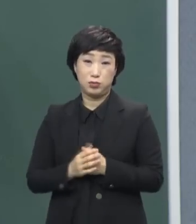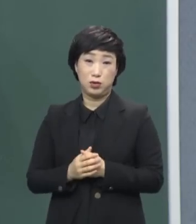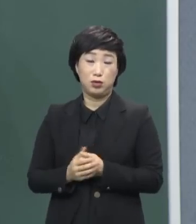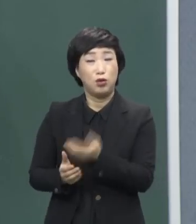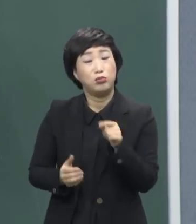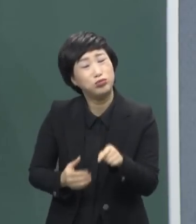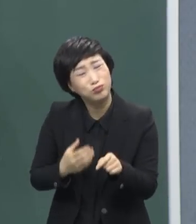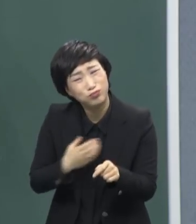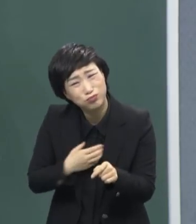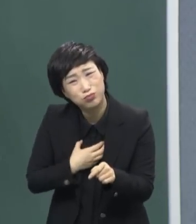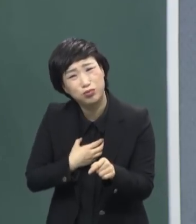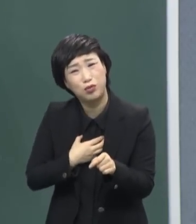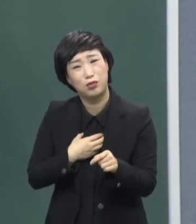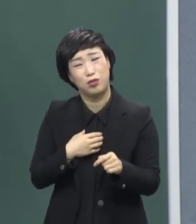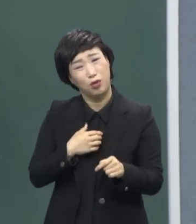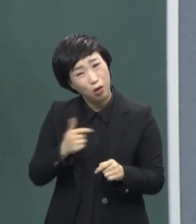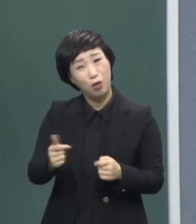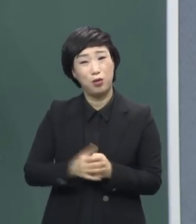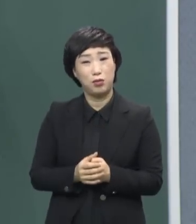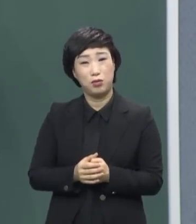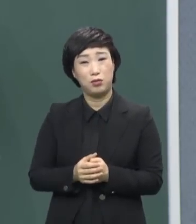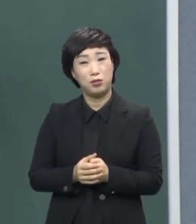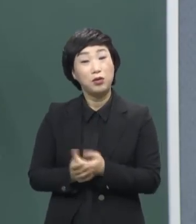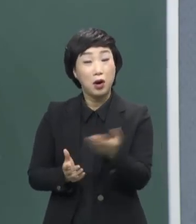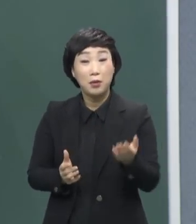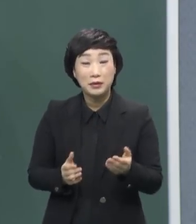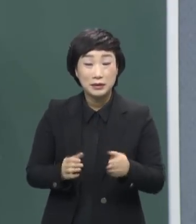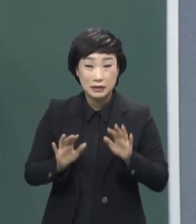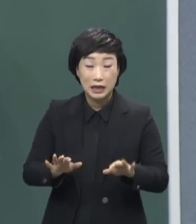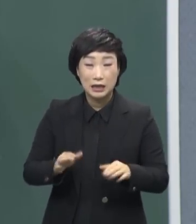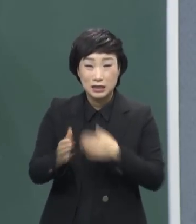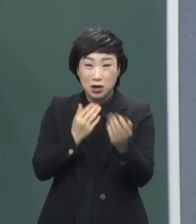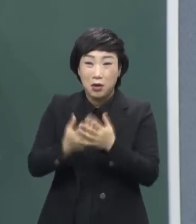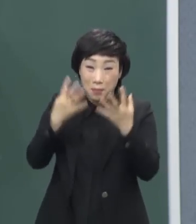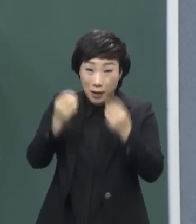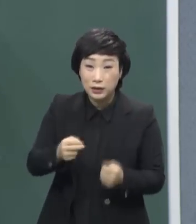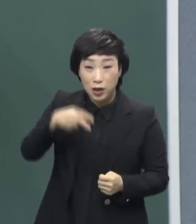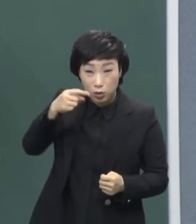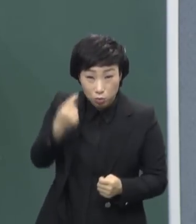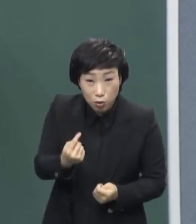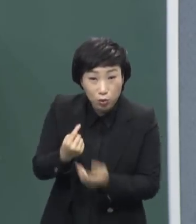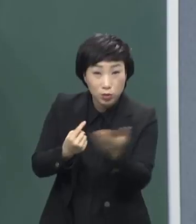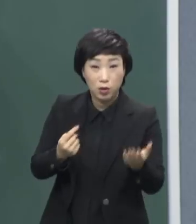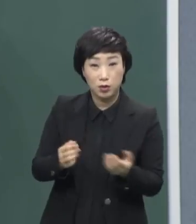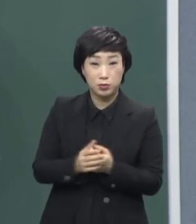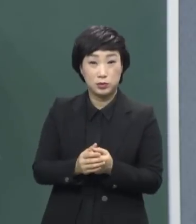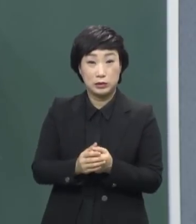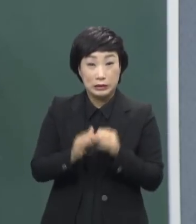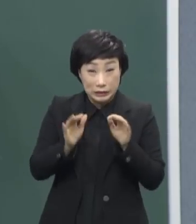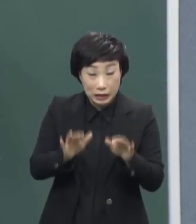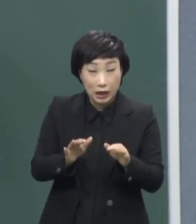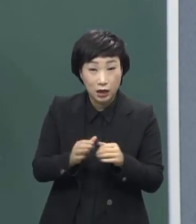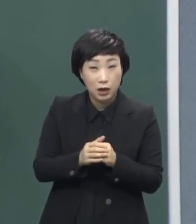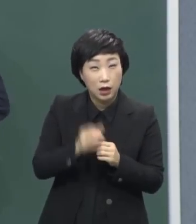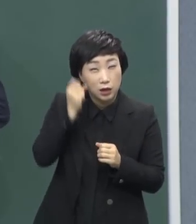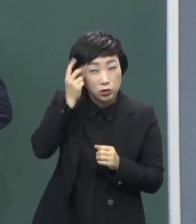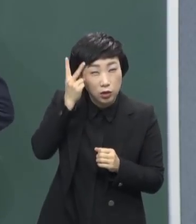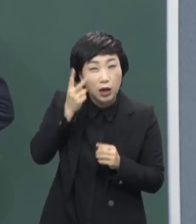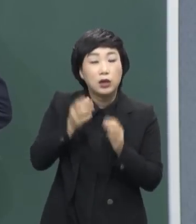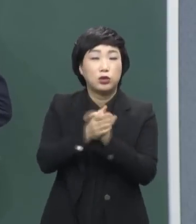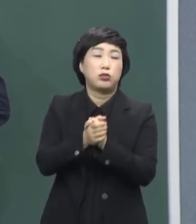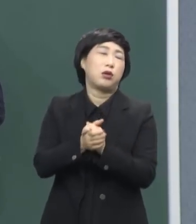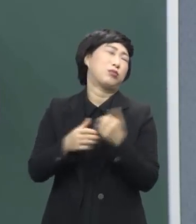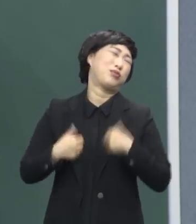이게 얼마나 무서우냐. 이게 우리가 아무리 체험이 있어도 여러분들이 두 달 기도하다